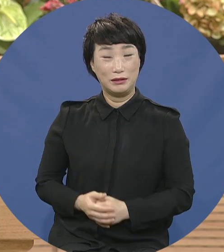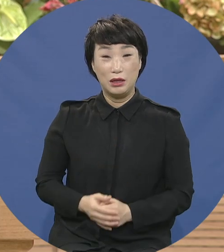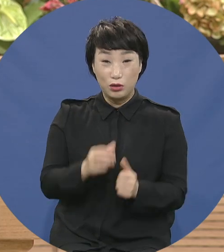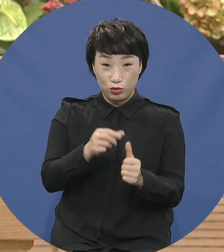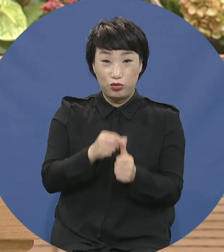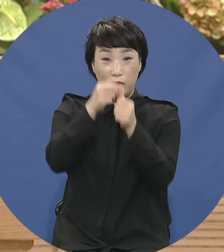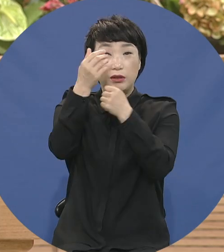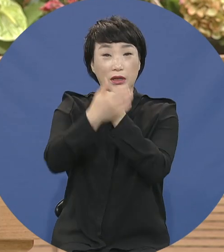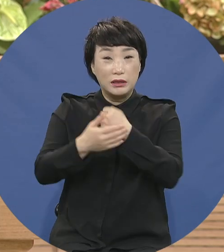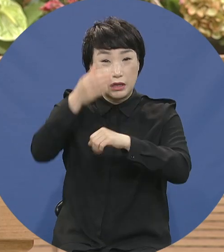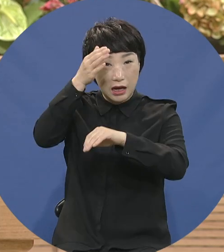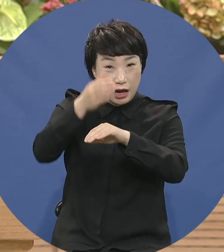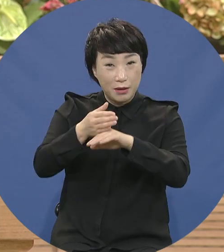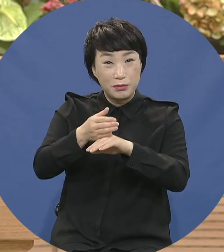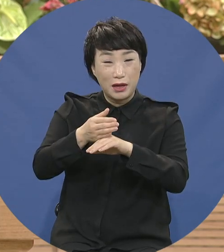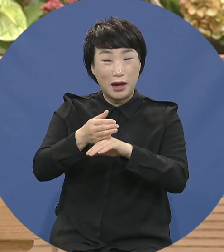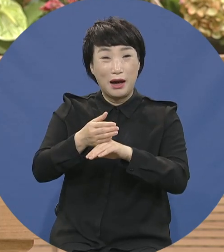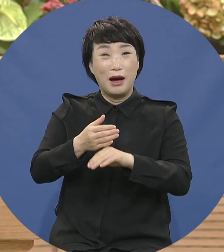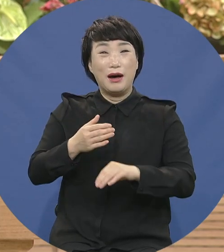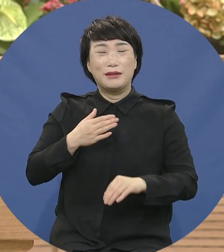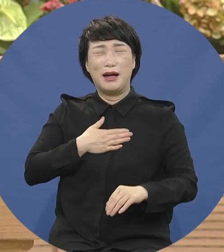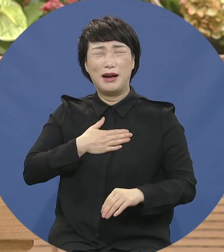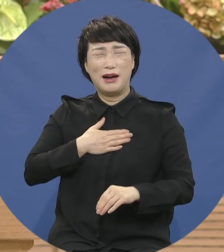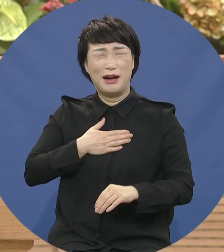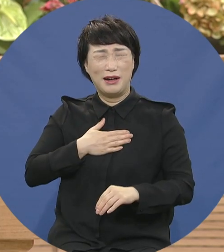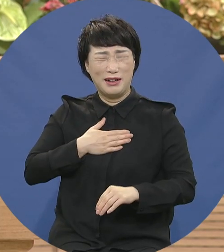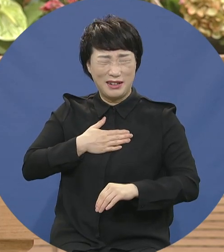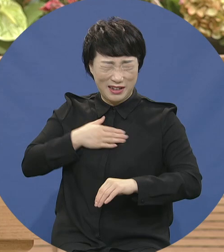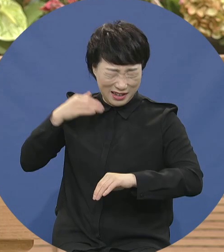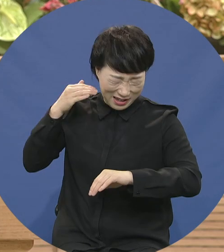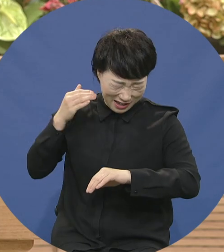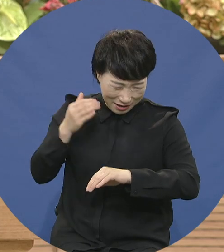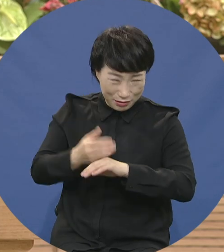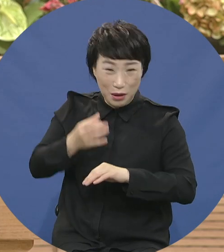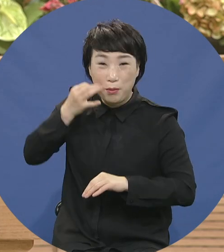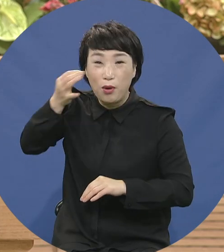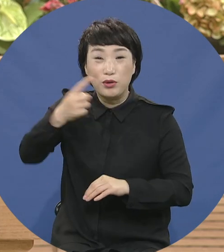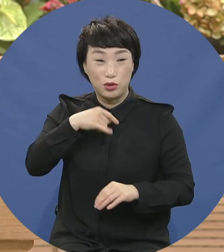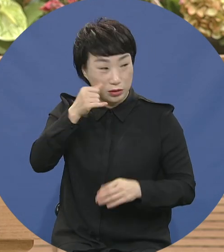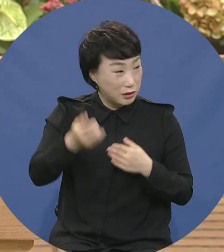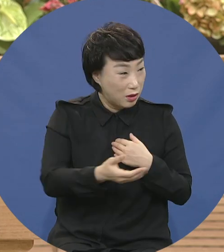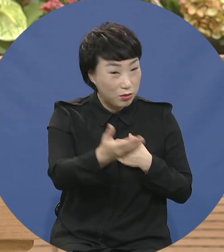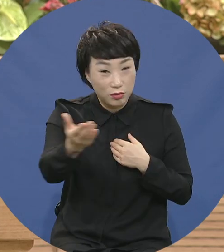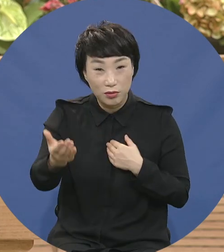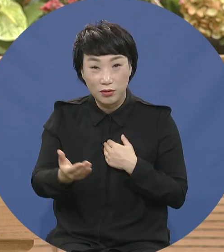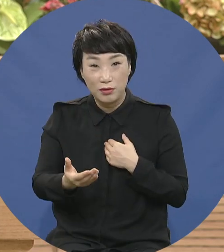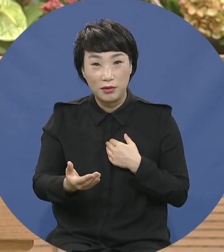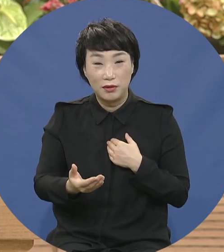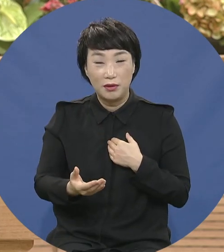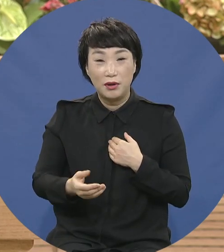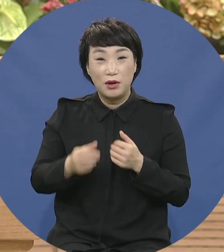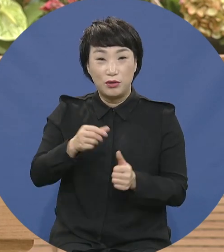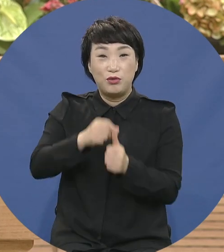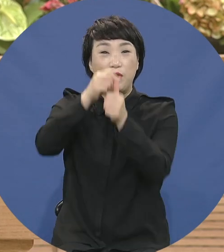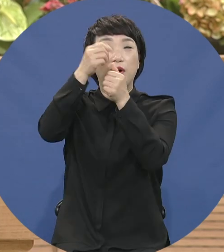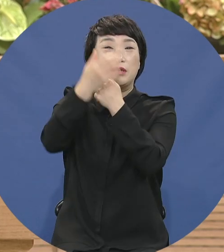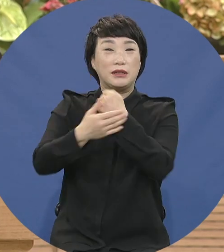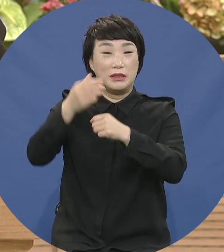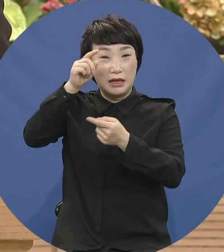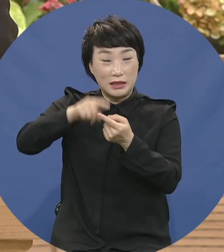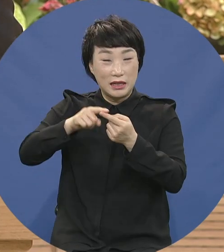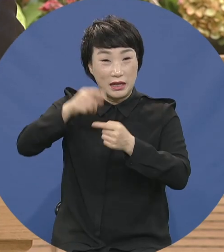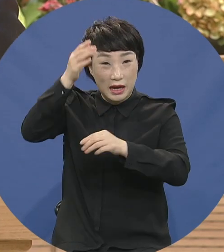구원의 은혜 감사에 한풀이를 한 번이라도 해본 적이 있느냐 그 말이에요. 구원의 은혜에